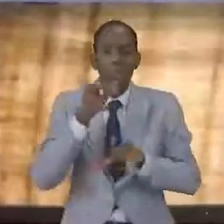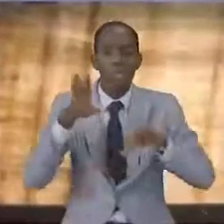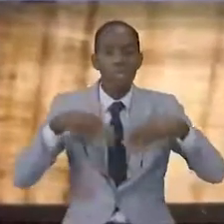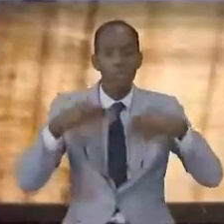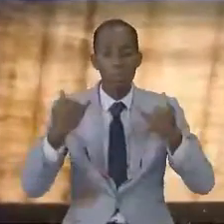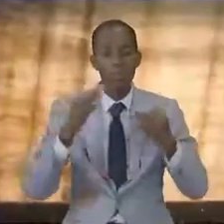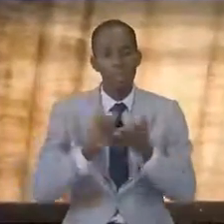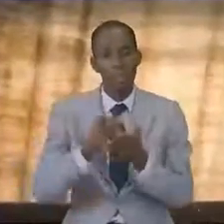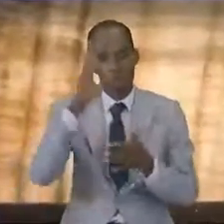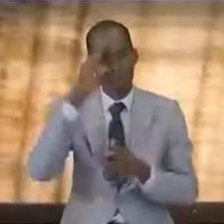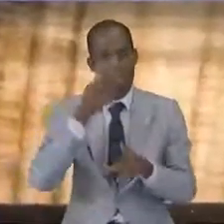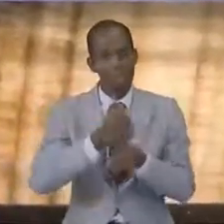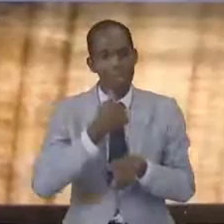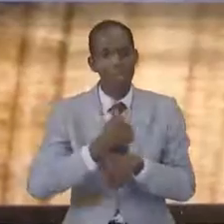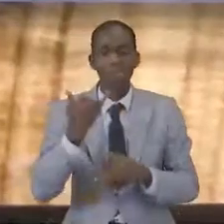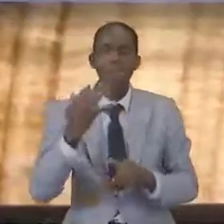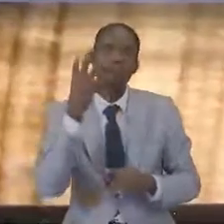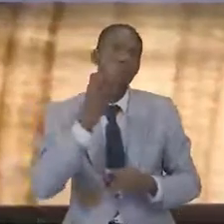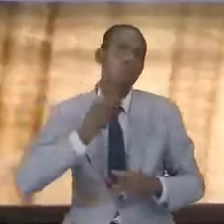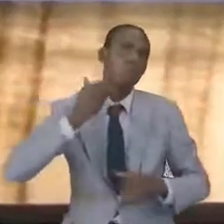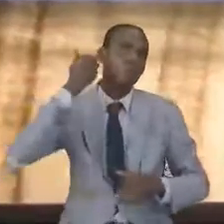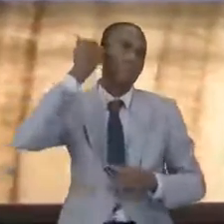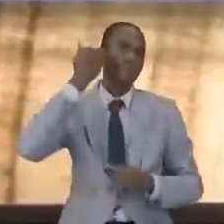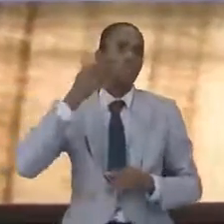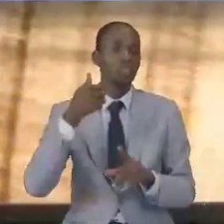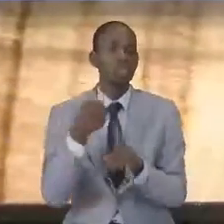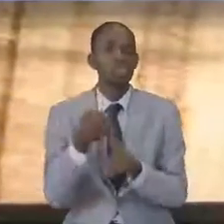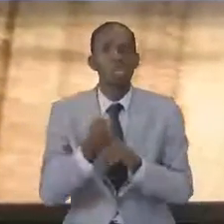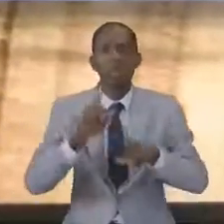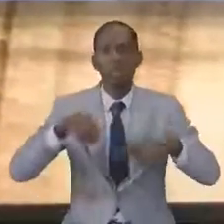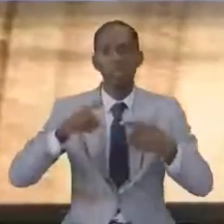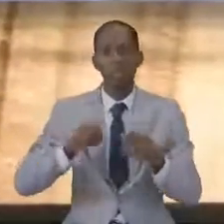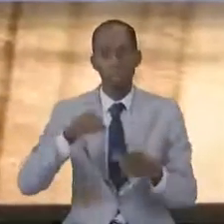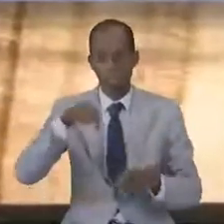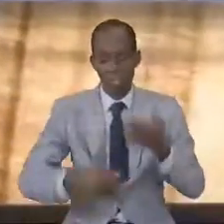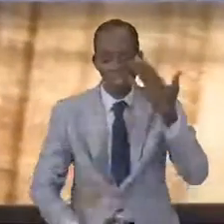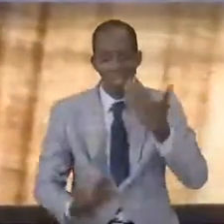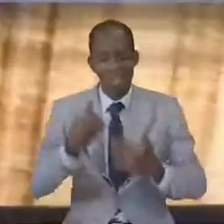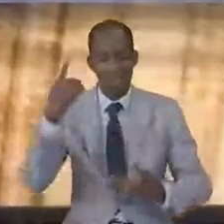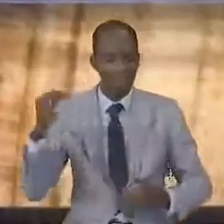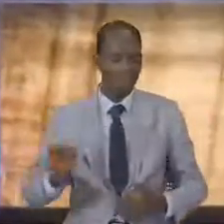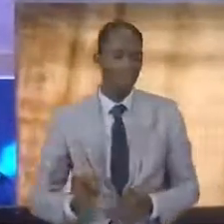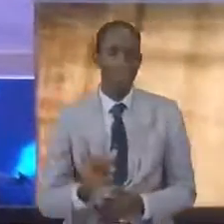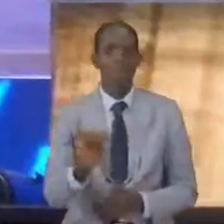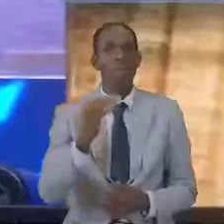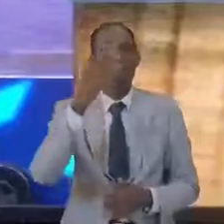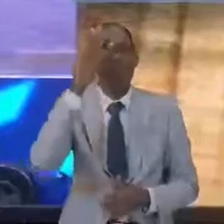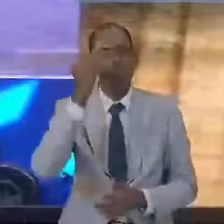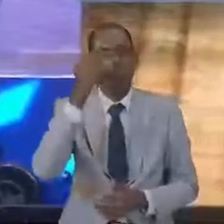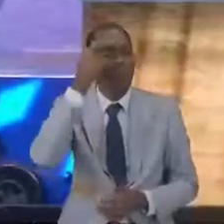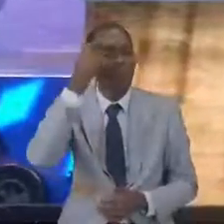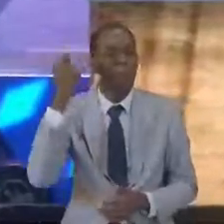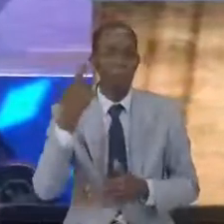pendre et il a commis le suicide et il allait en enfer pour toujours l'éternité en éternité